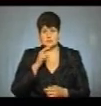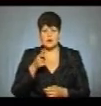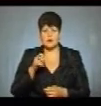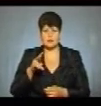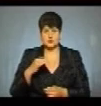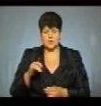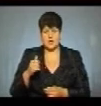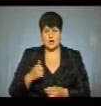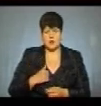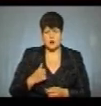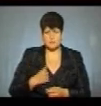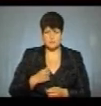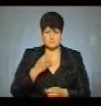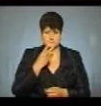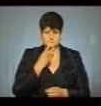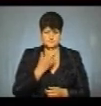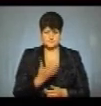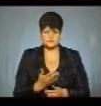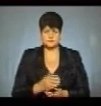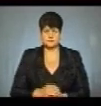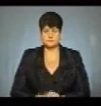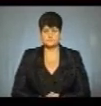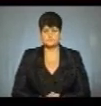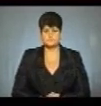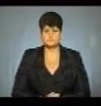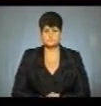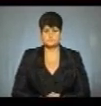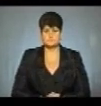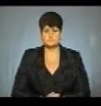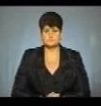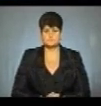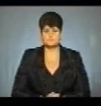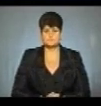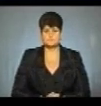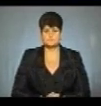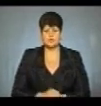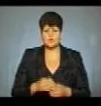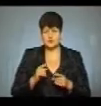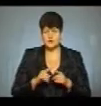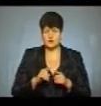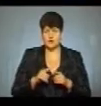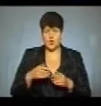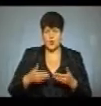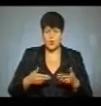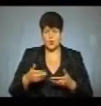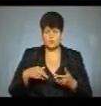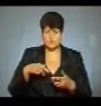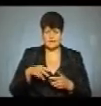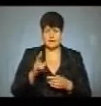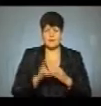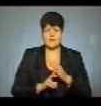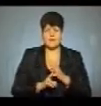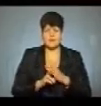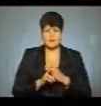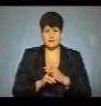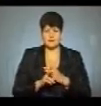армії. Бачила ходу наша кореспондентка Анжела Шова. Щойно колона рушила від архікатедри. Люди